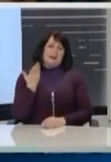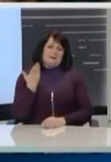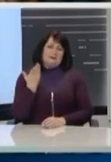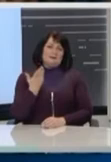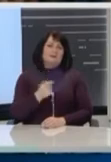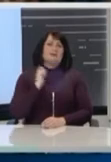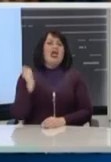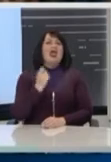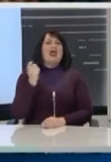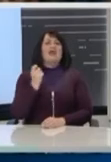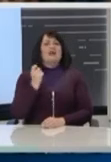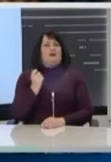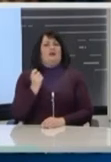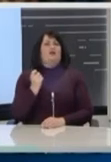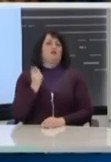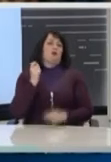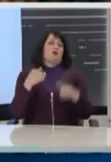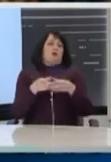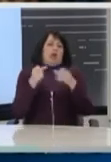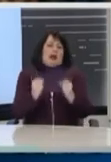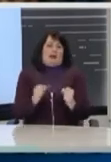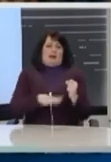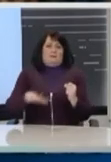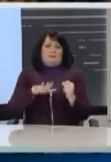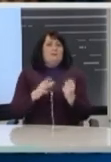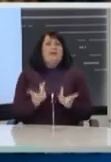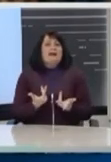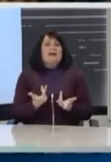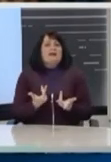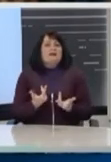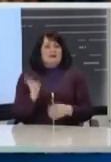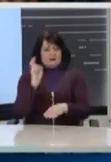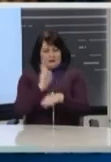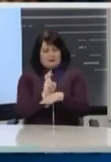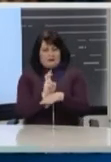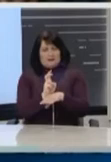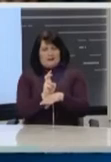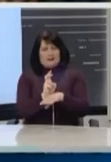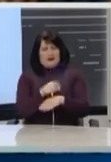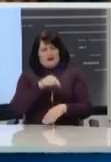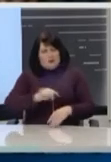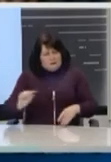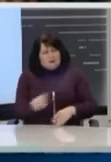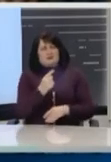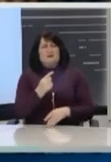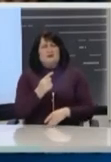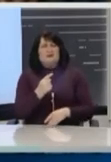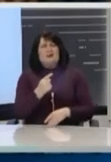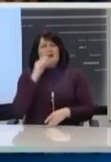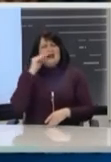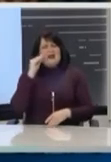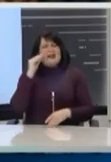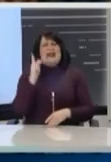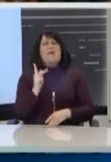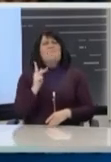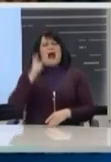εθνικό καθεστώς σε αυτή τη χώρα, αυτό το μνημείο του ανθεληνισμού προς τιμήν του σφαγέα των Ελλήνων